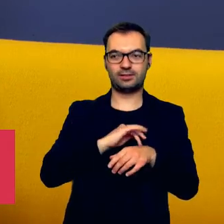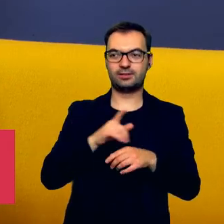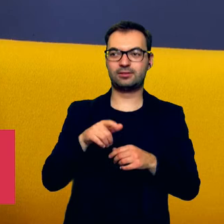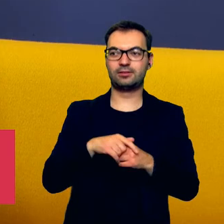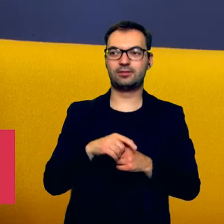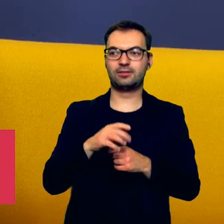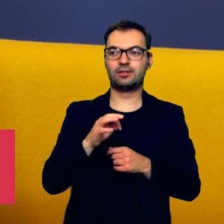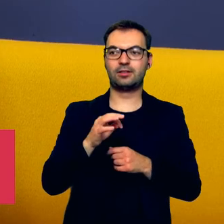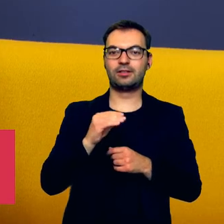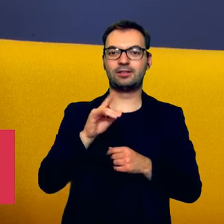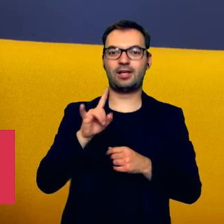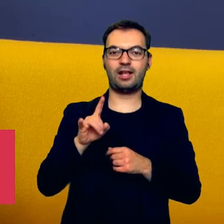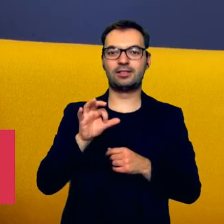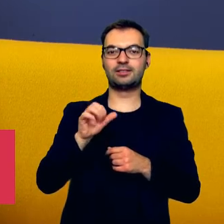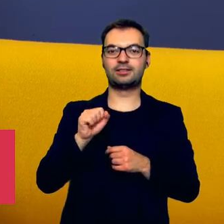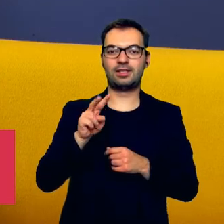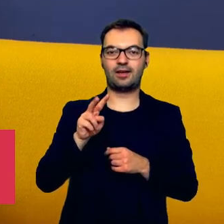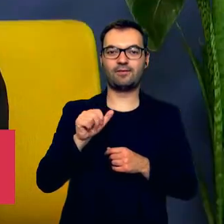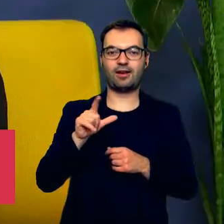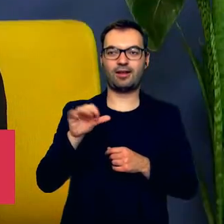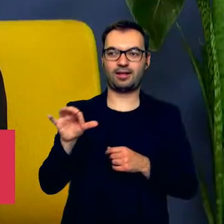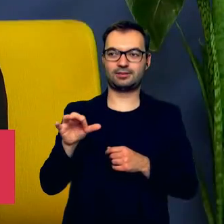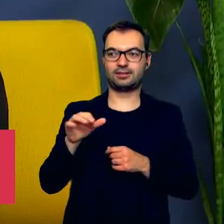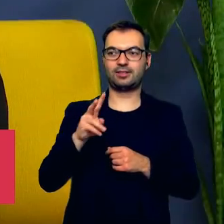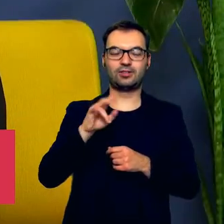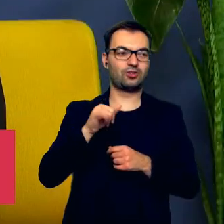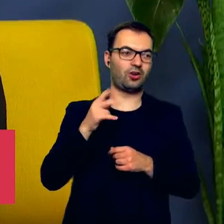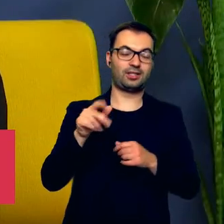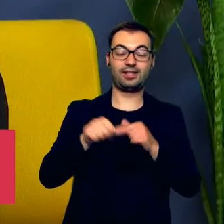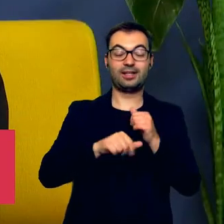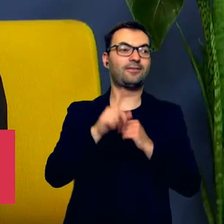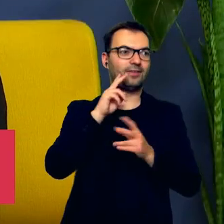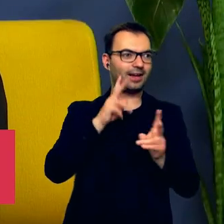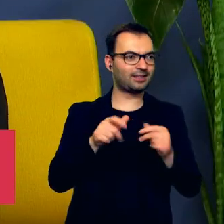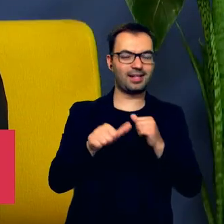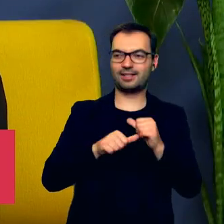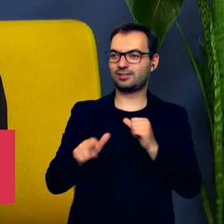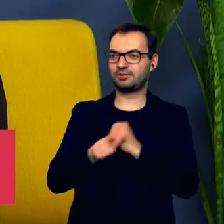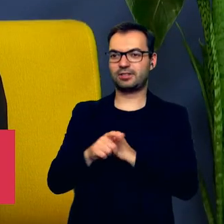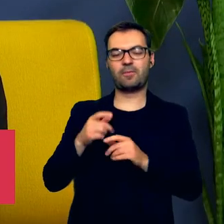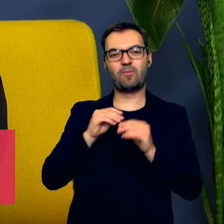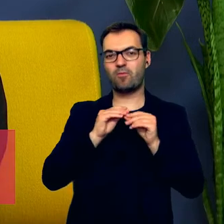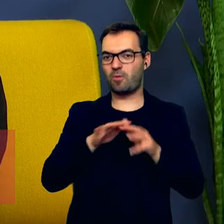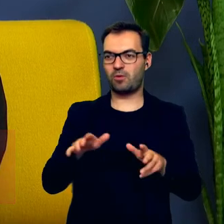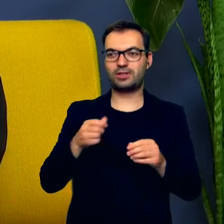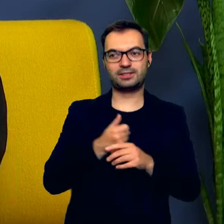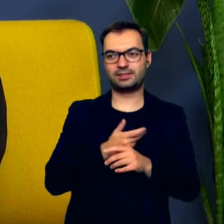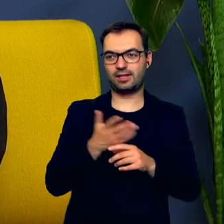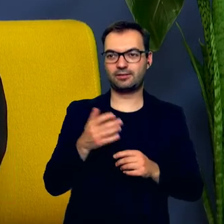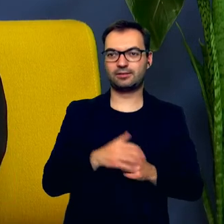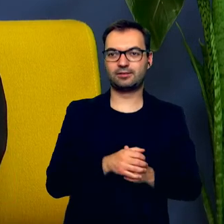stworzyłem, to był Telly Savalas, czyli Kodżak niejaki, raczej, w latach 70. też był elegancki. Niezwykle popularny